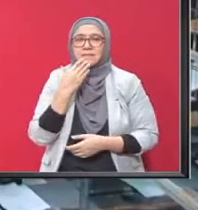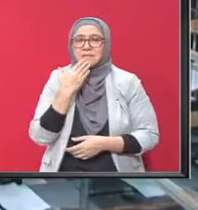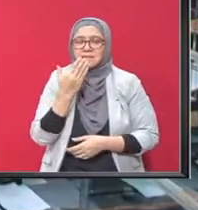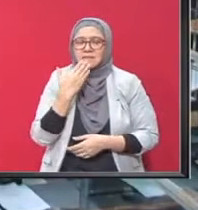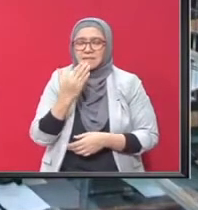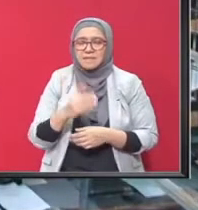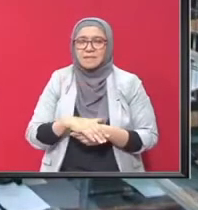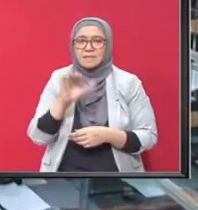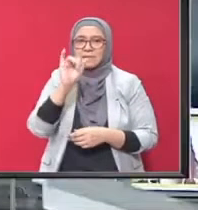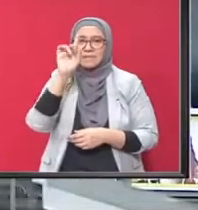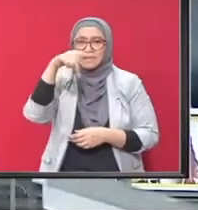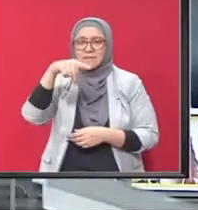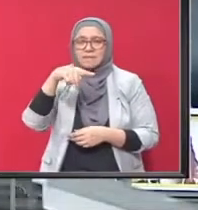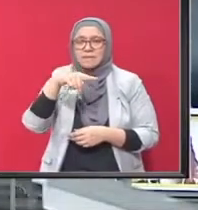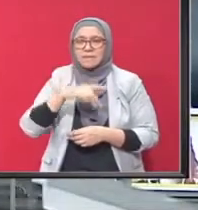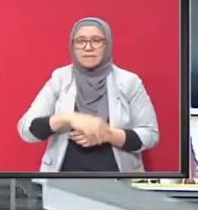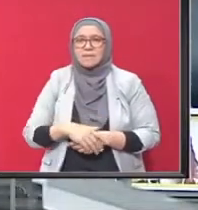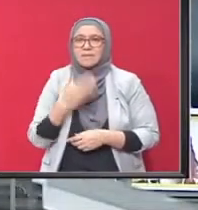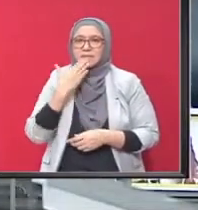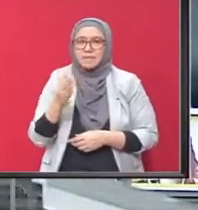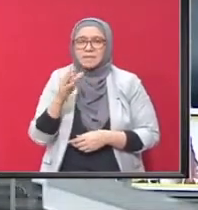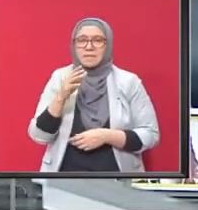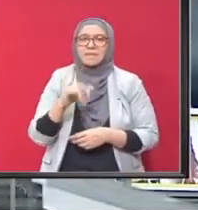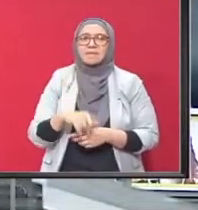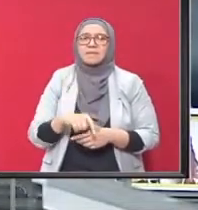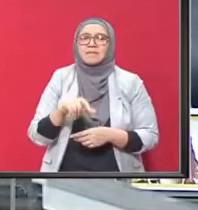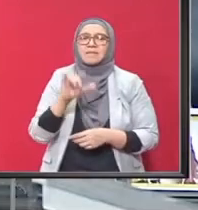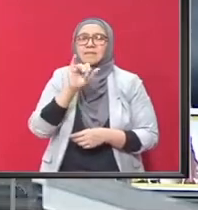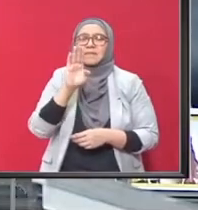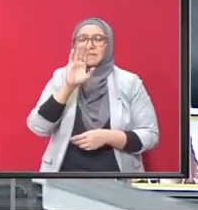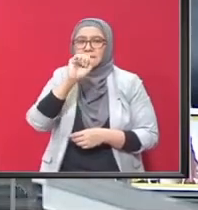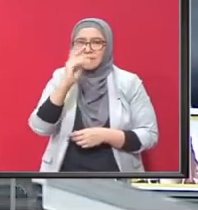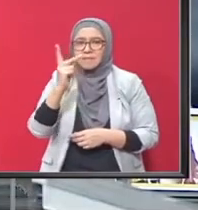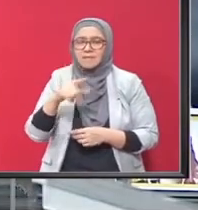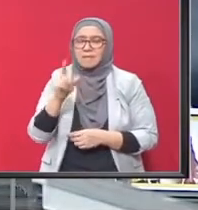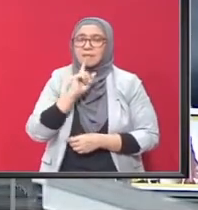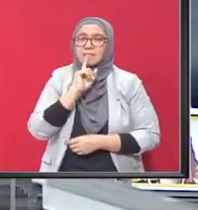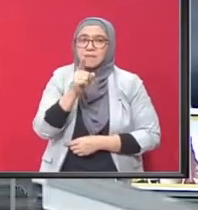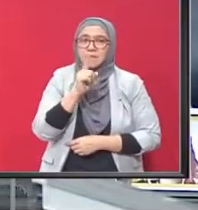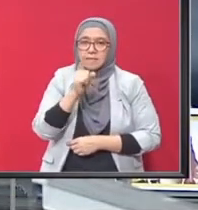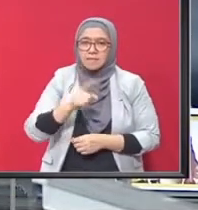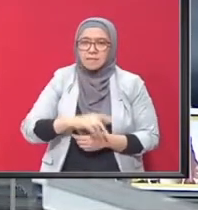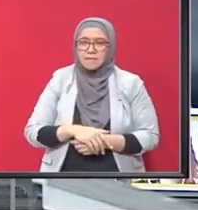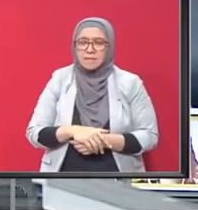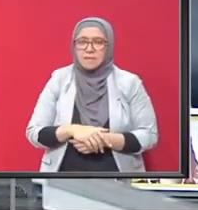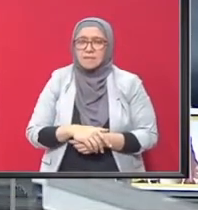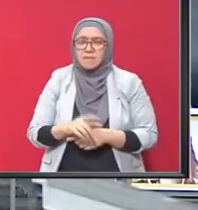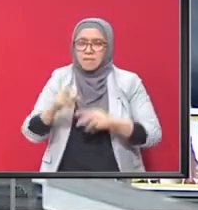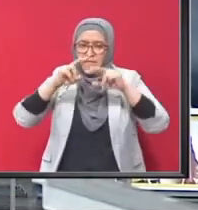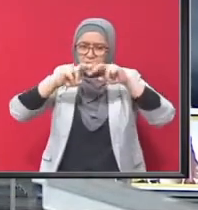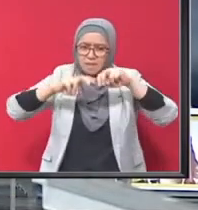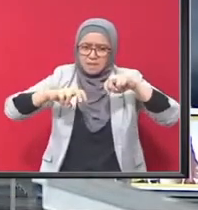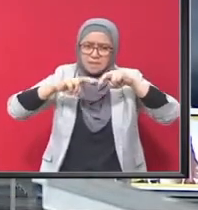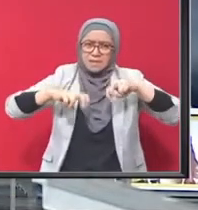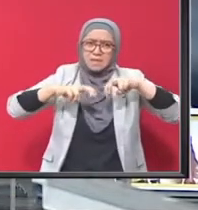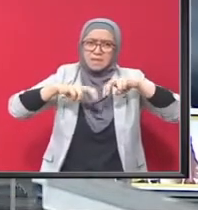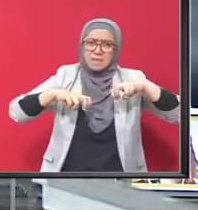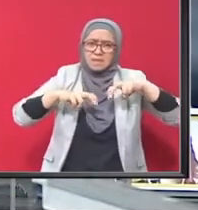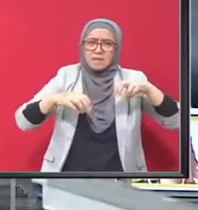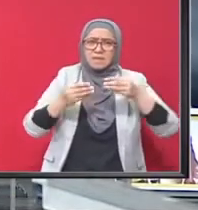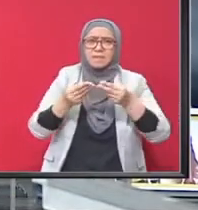demokrasi yang belum musik untuk maklumat yang belum musik sebenarnya Hah kajian free profiling ini